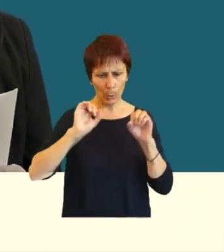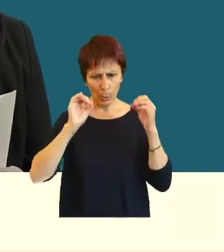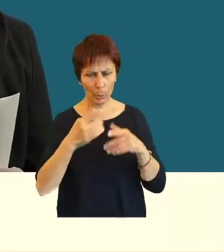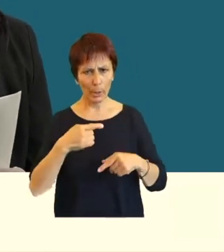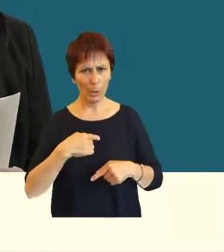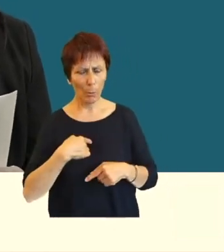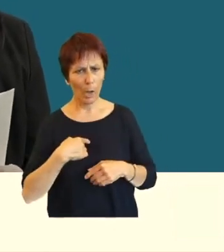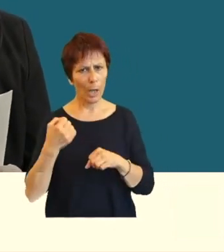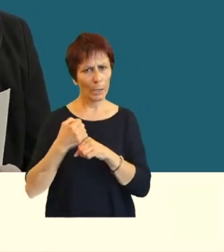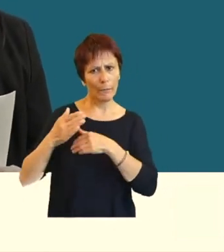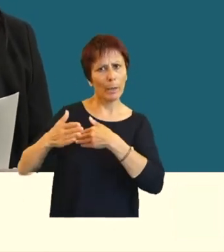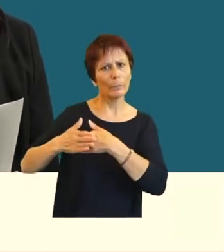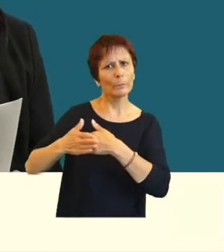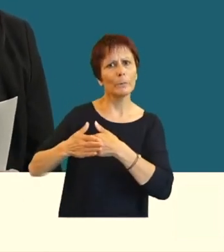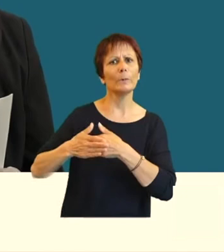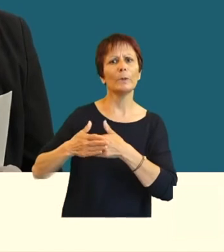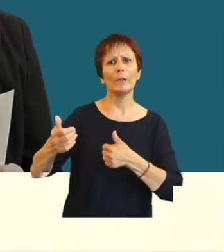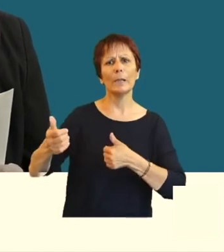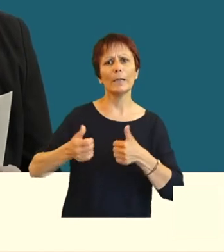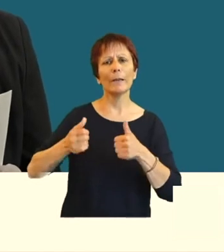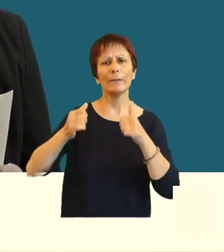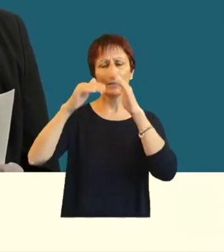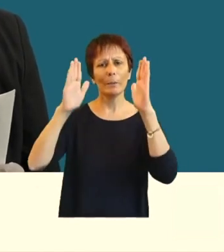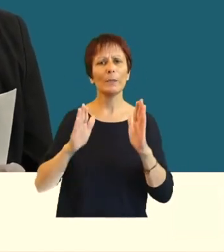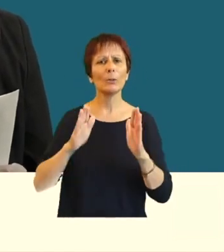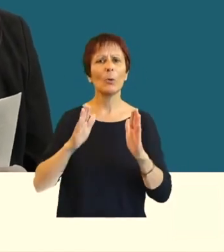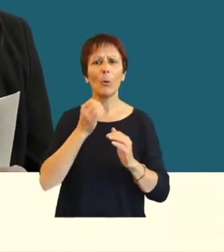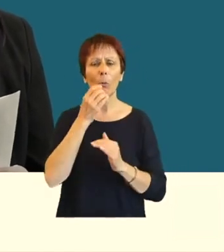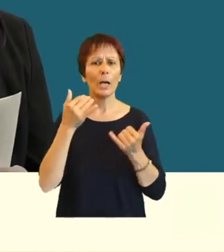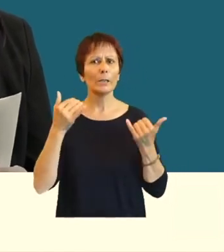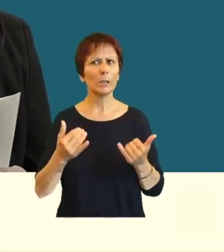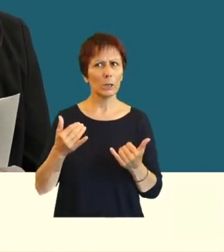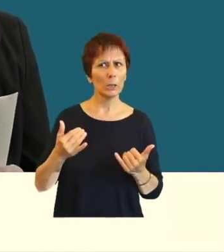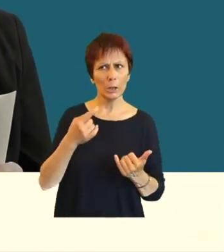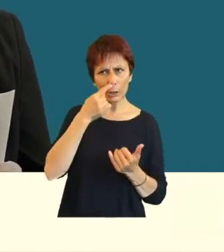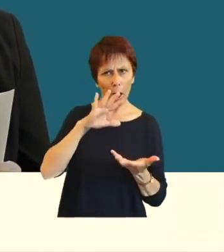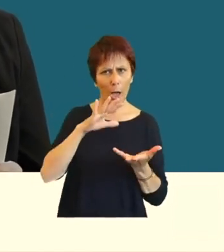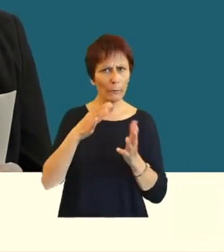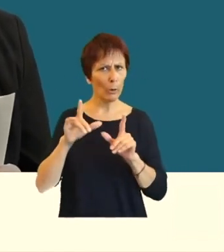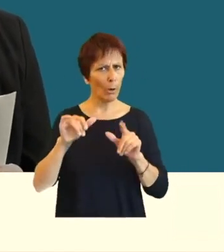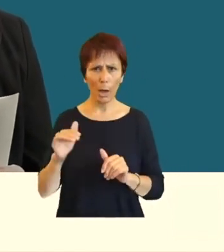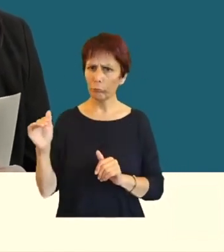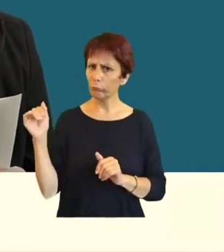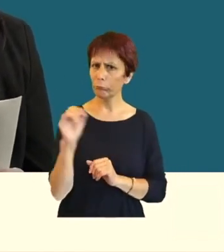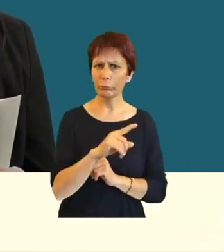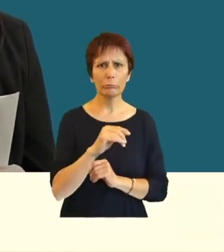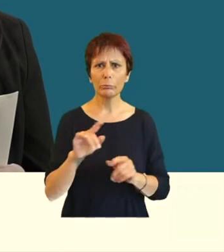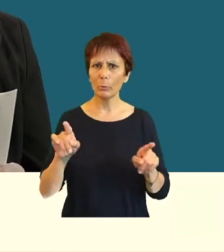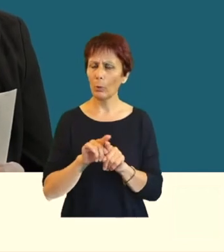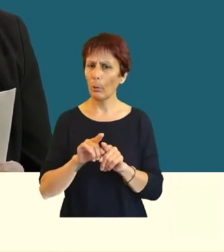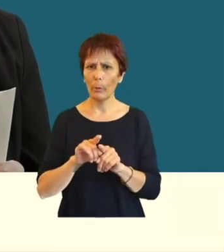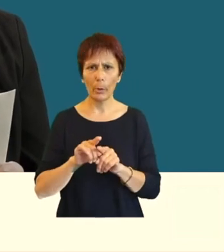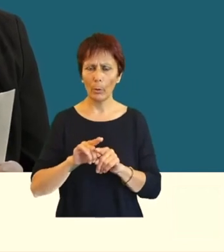grande proximité avec la responsable du service état civil de Maison-Blanche, il me semble qu'ici, chaque évolution est très rapidement intégrée dans nos procédures et que